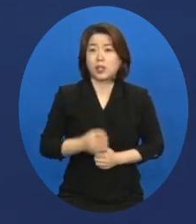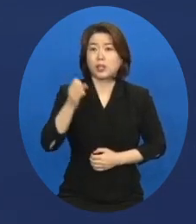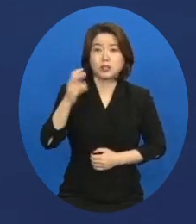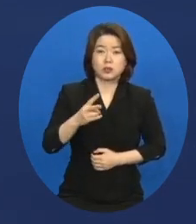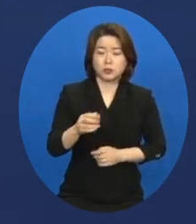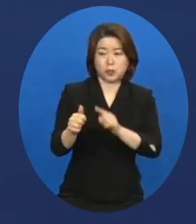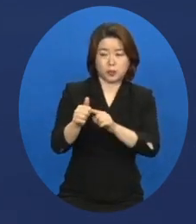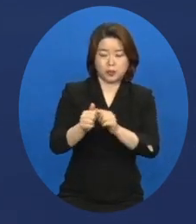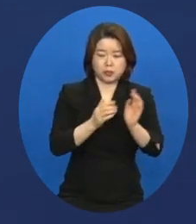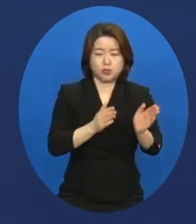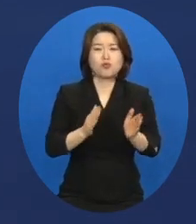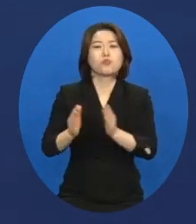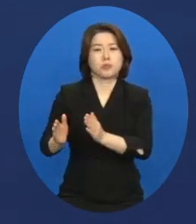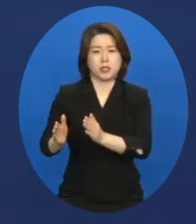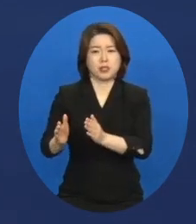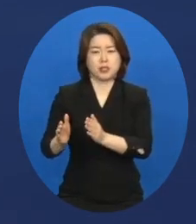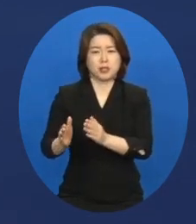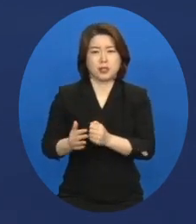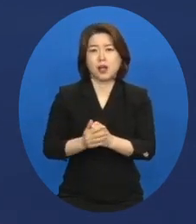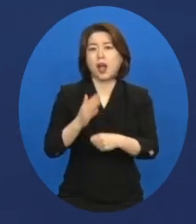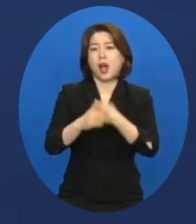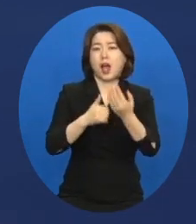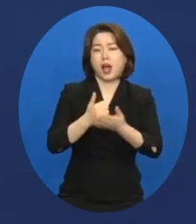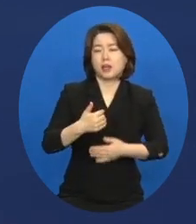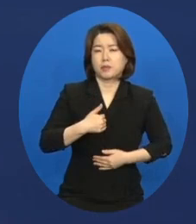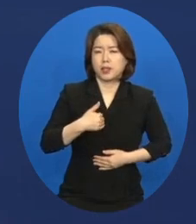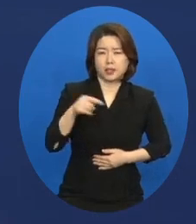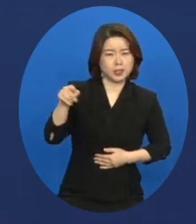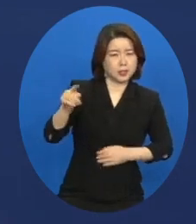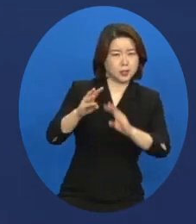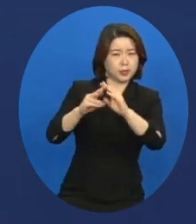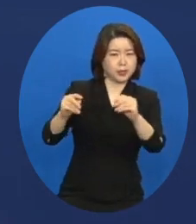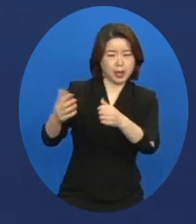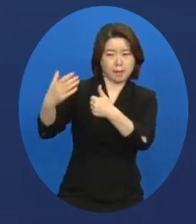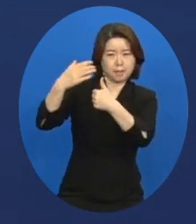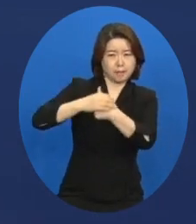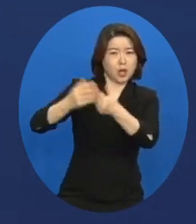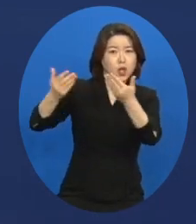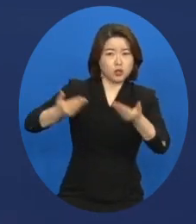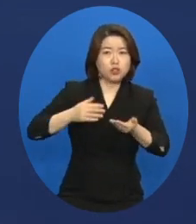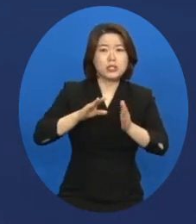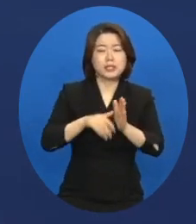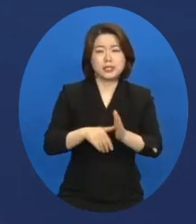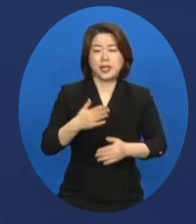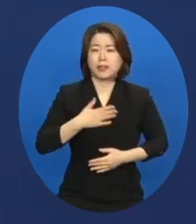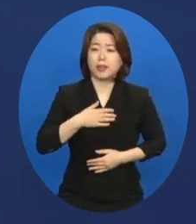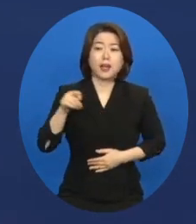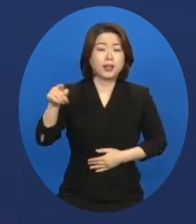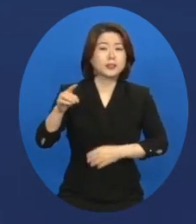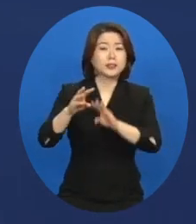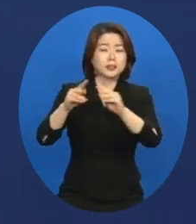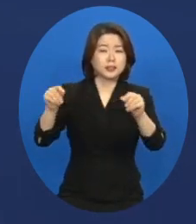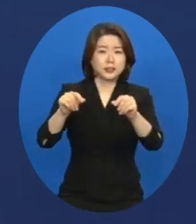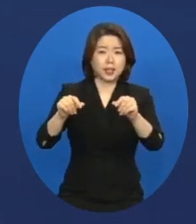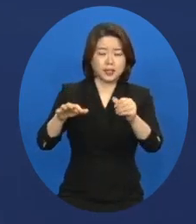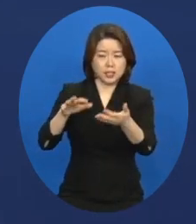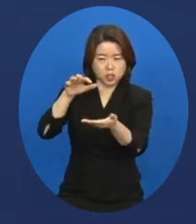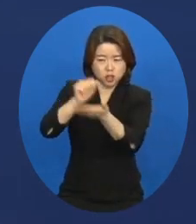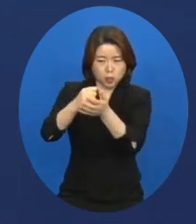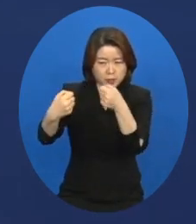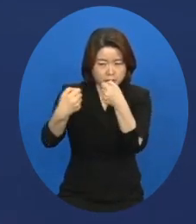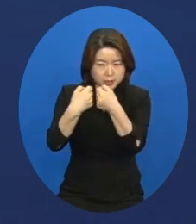그는 준비했어요. 하나님이 나에게 그 땅을 맡겨주실 때 내가 그 땅의 정복